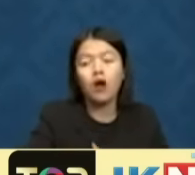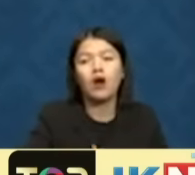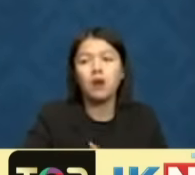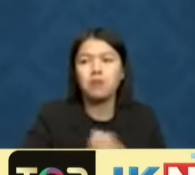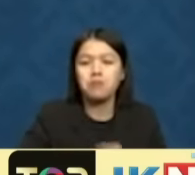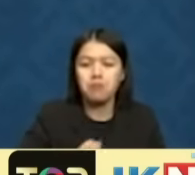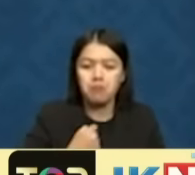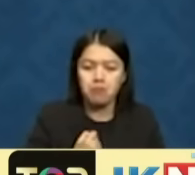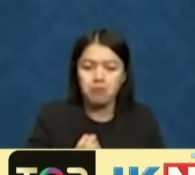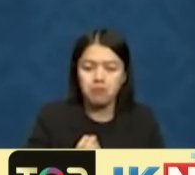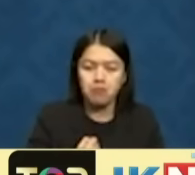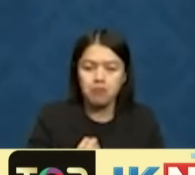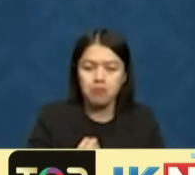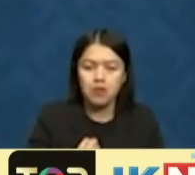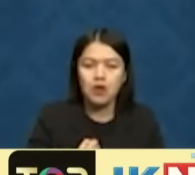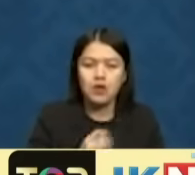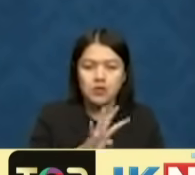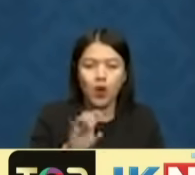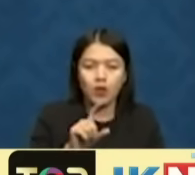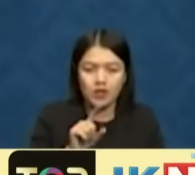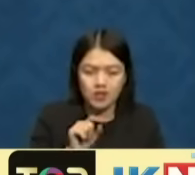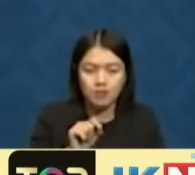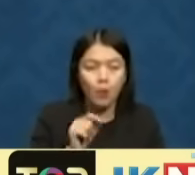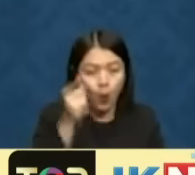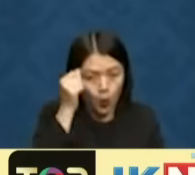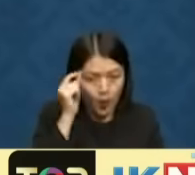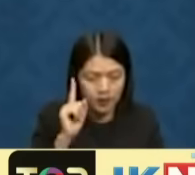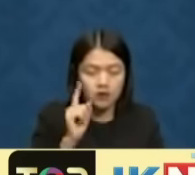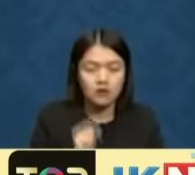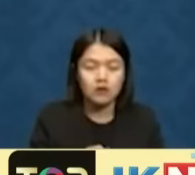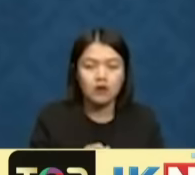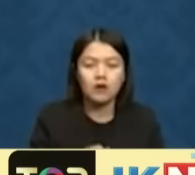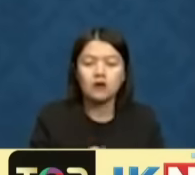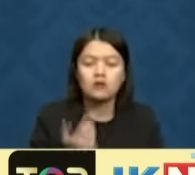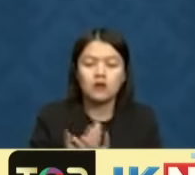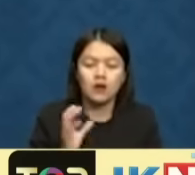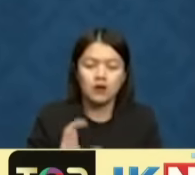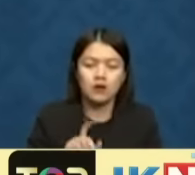การ420วันวงเงินทั้งสิ้น